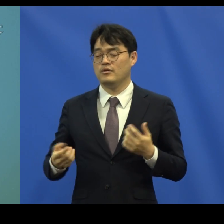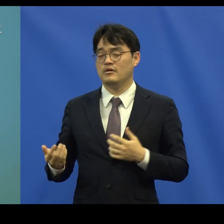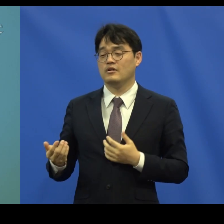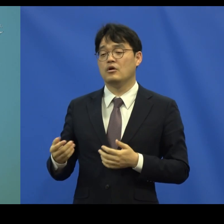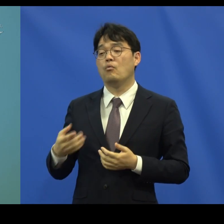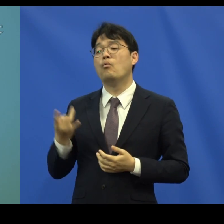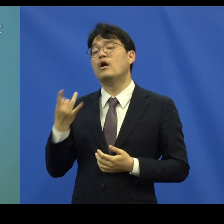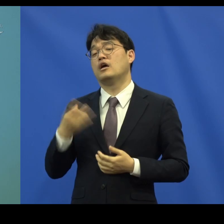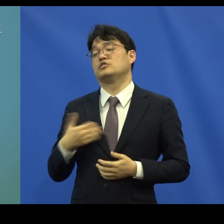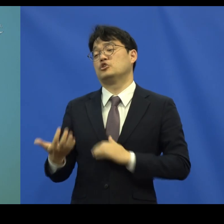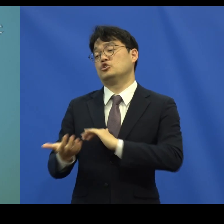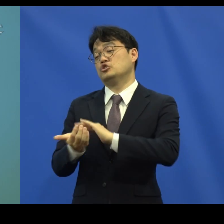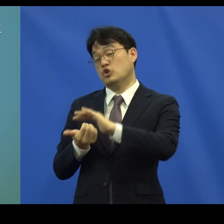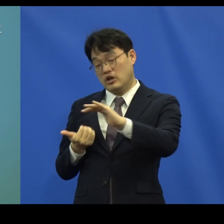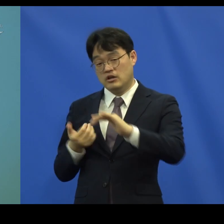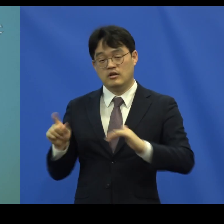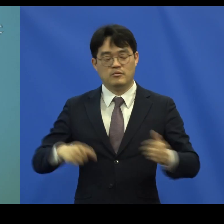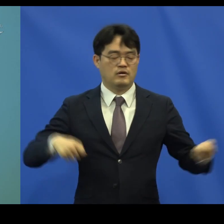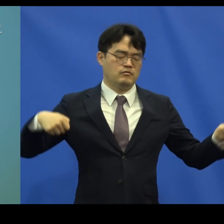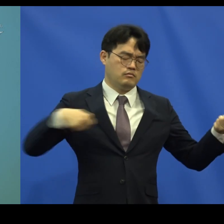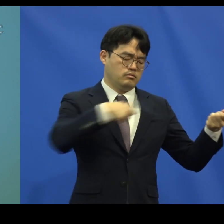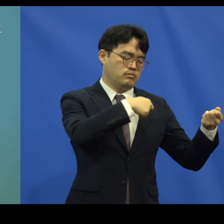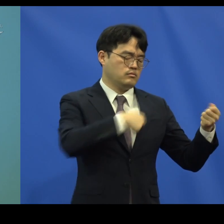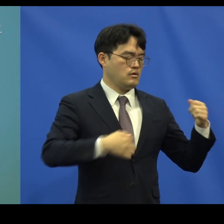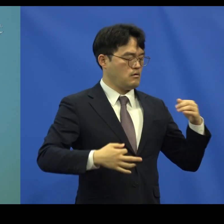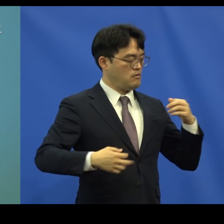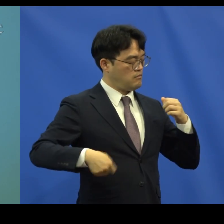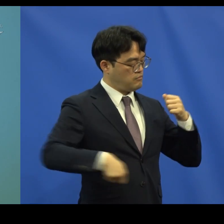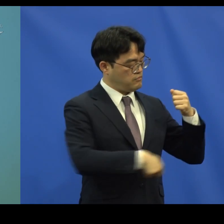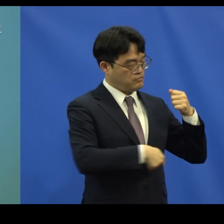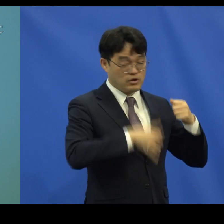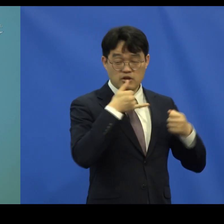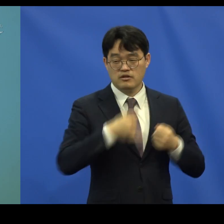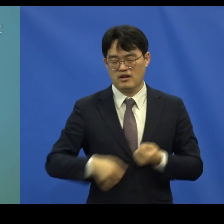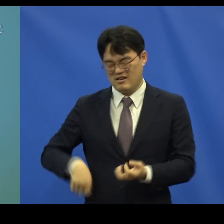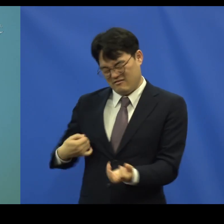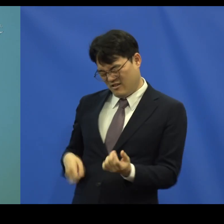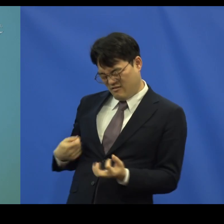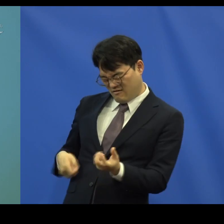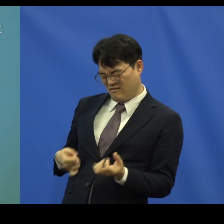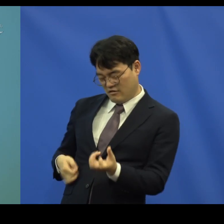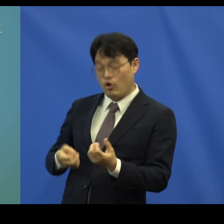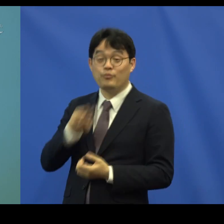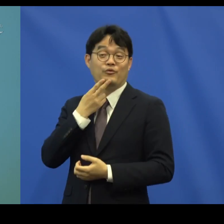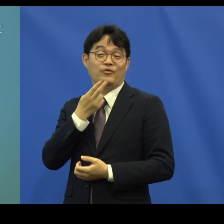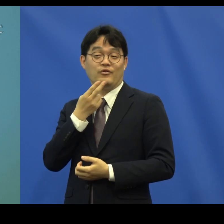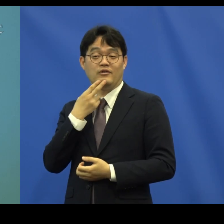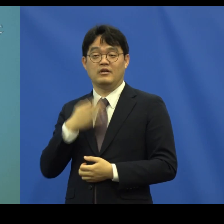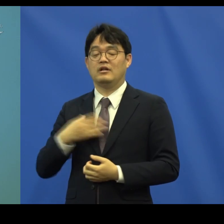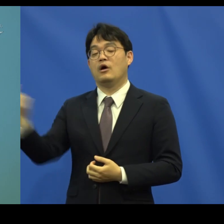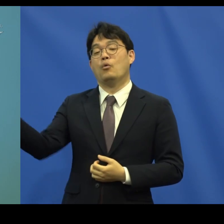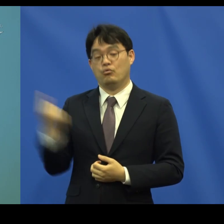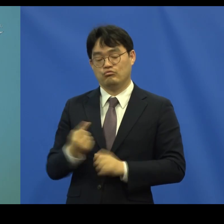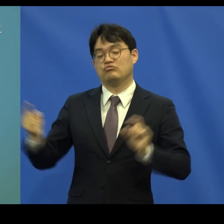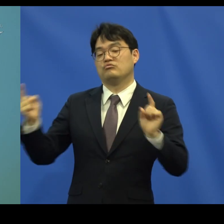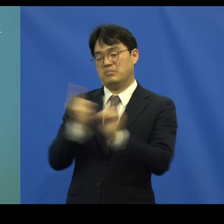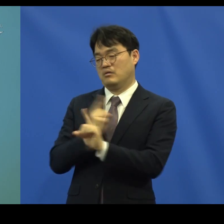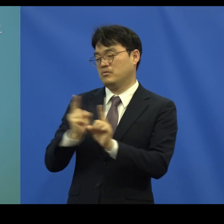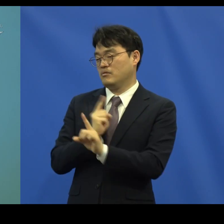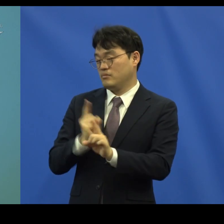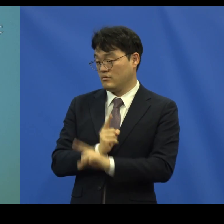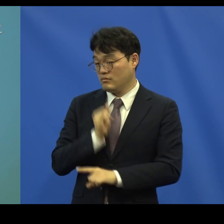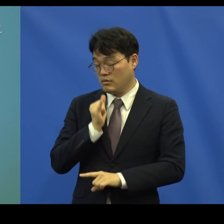클래식과 컨템포러리를 이제 하모니를 이루는 이제 예배 형태로 이제 예배 순서도 다 바꿔주고 했습니다. 우리 교회가 좋은